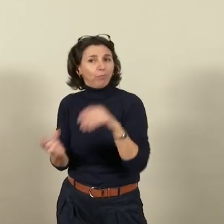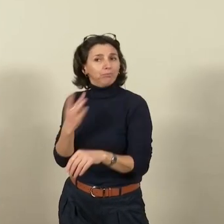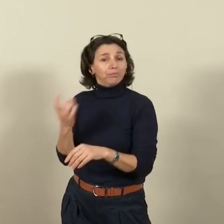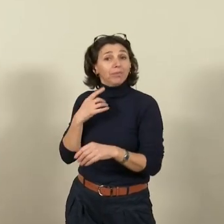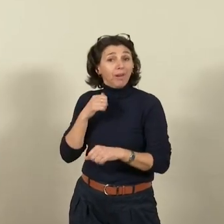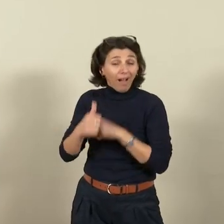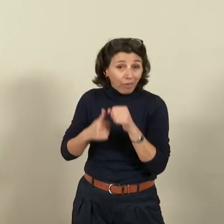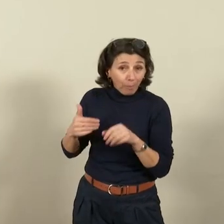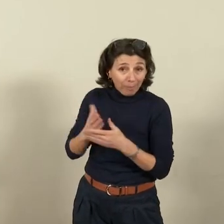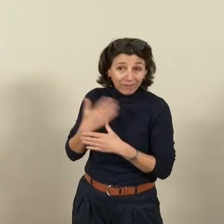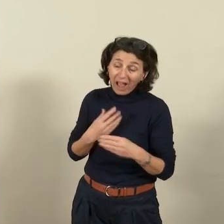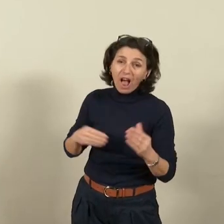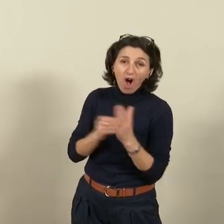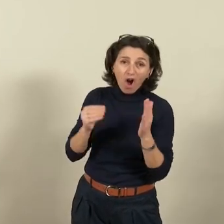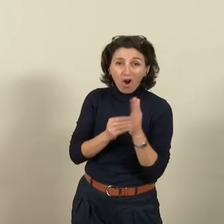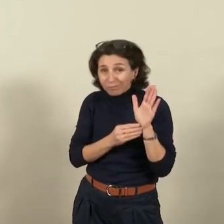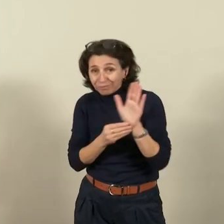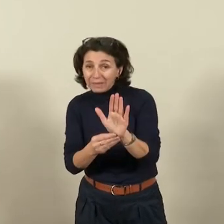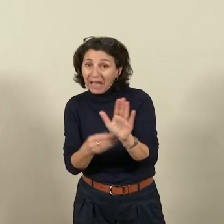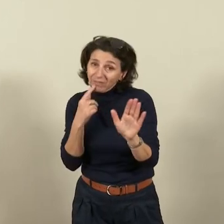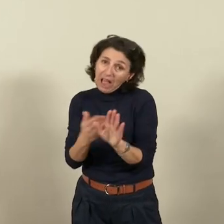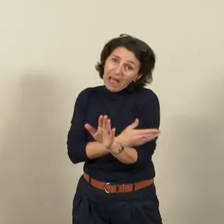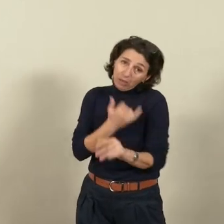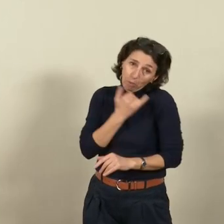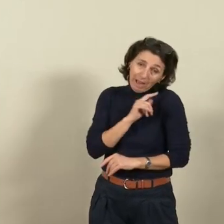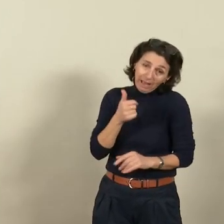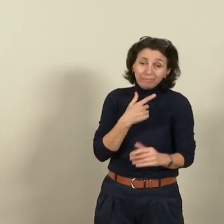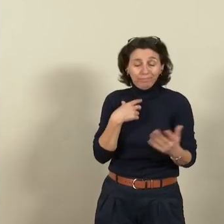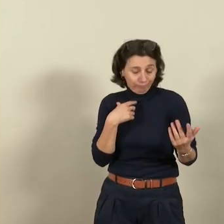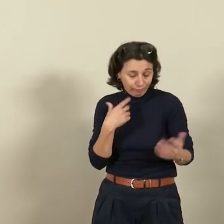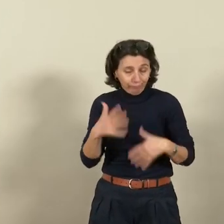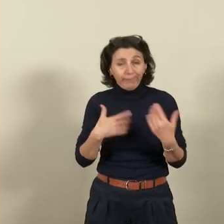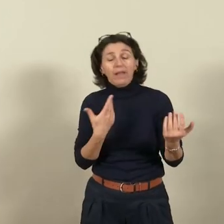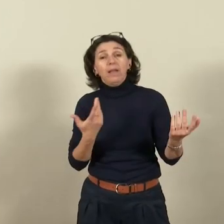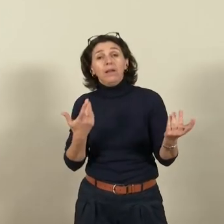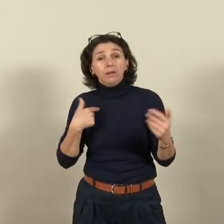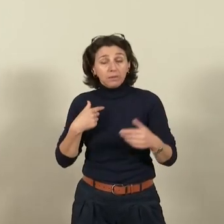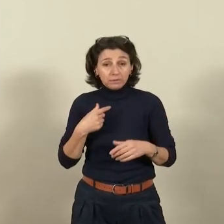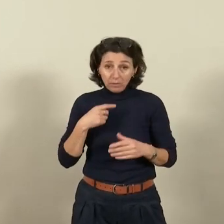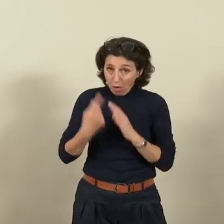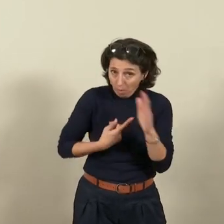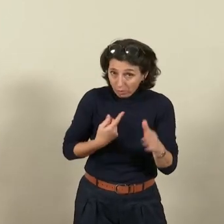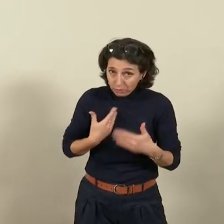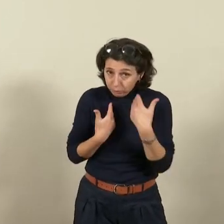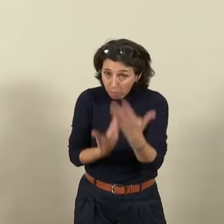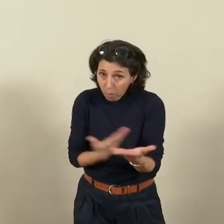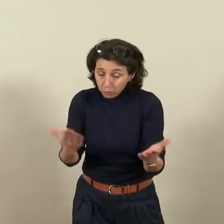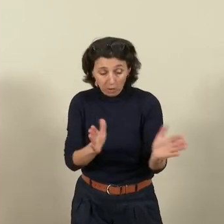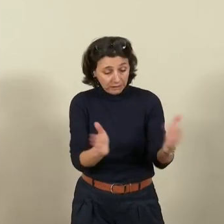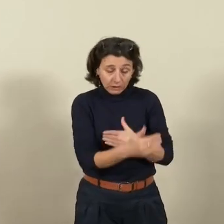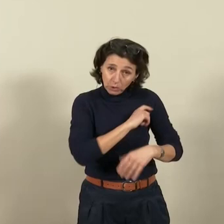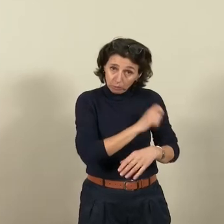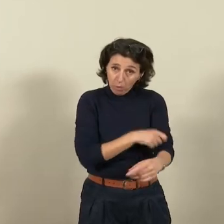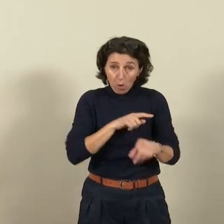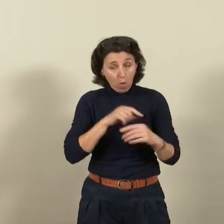un an après ça permet dire que des foond c'est pas trop trompé je lance un appel en disant pourquoi pas mettre en place sur notre secteur des correspondant sport